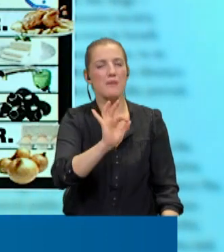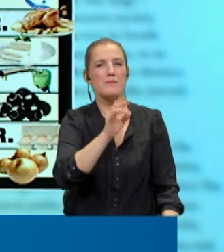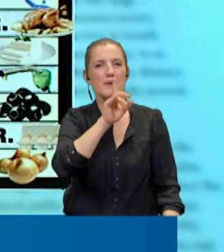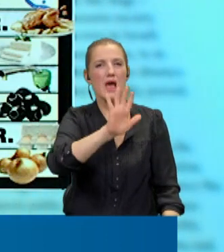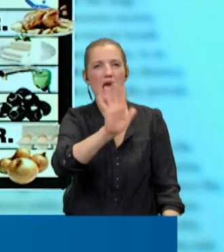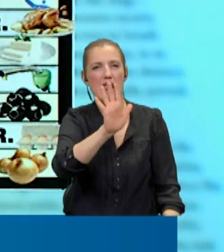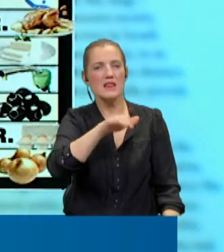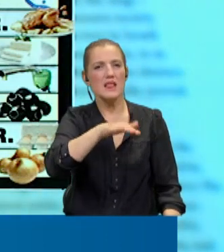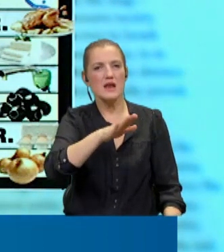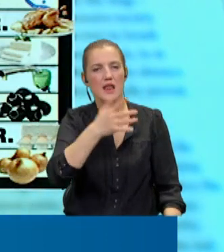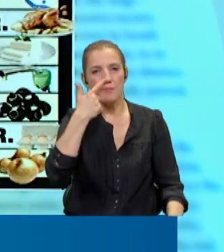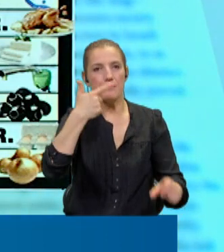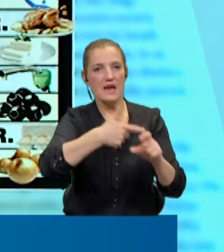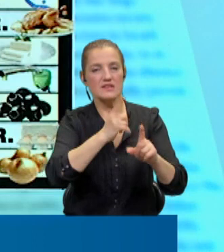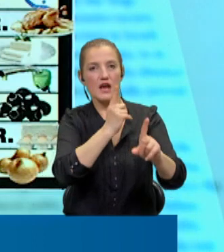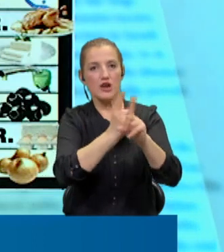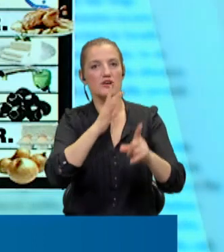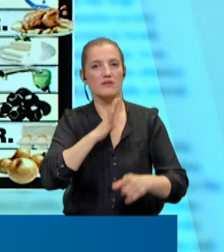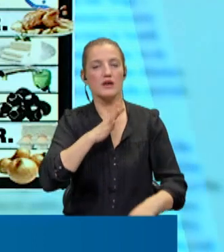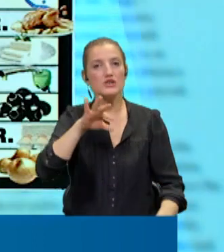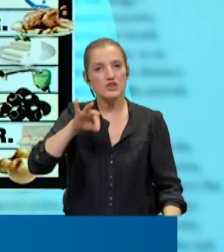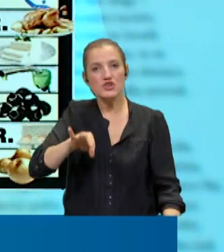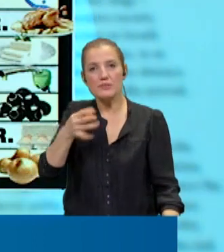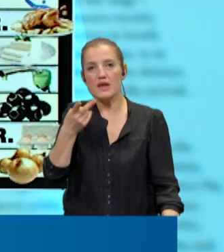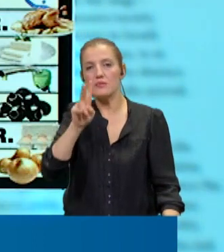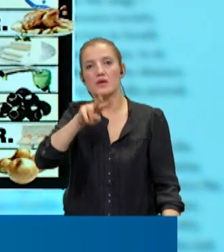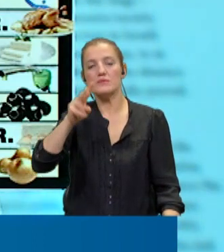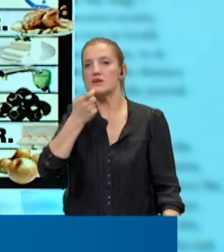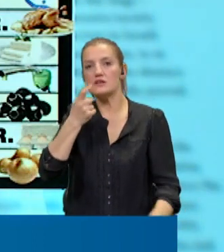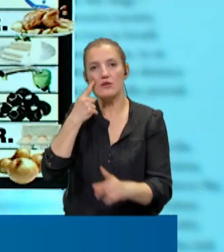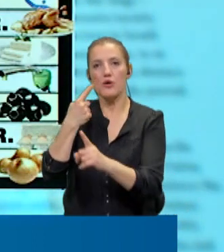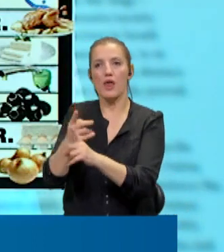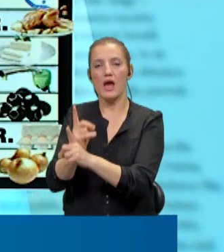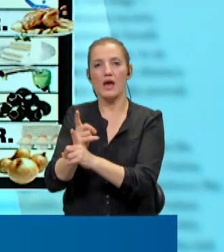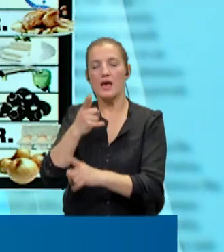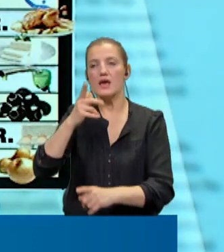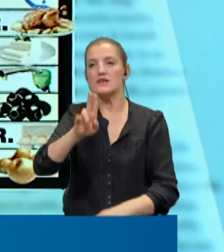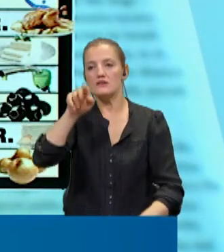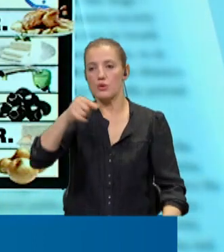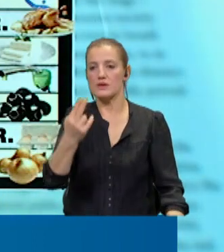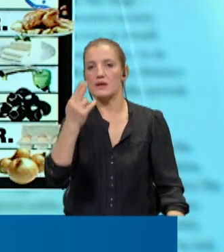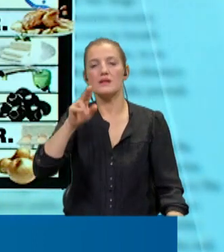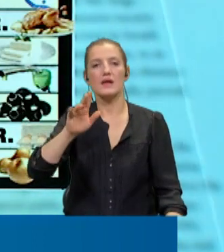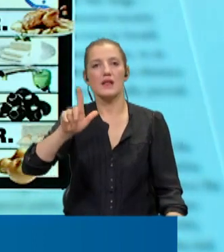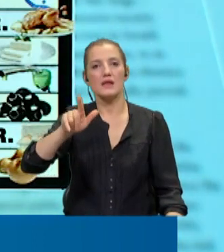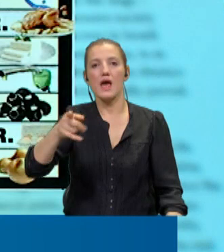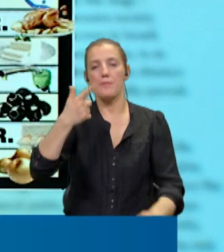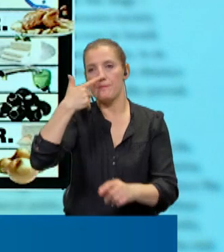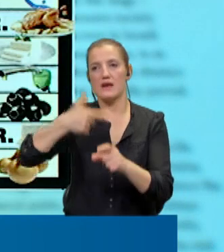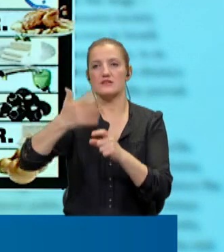hep 50 liralık benzin alıyorum dememizin karşılığı vardı ama şimdi 7.7 litre benzin alabiliyorsunuz